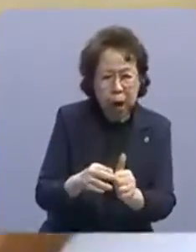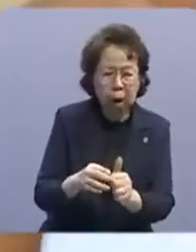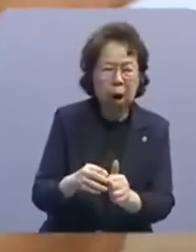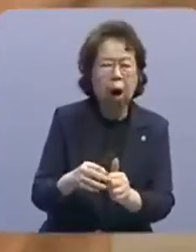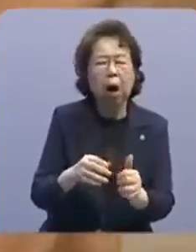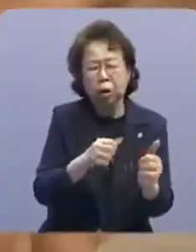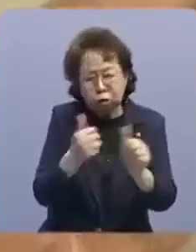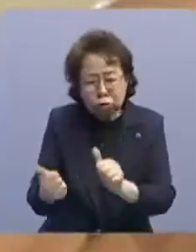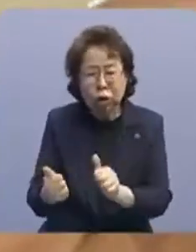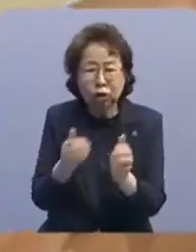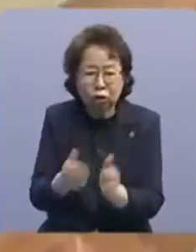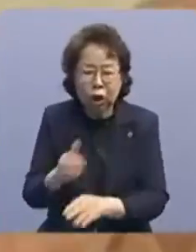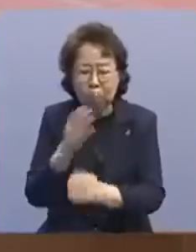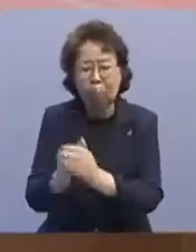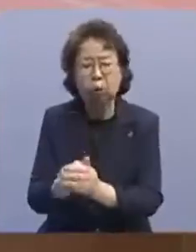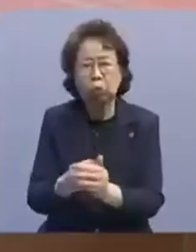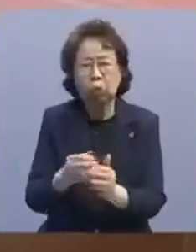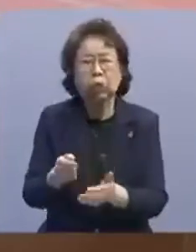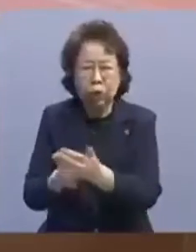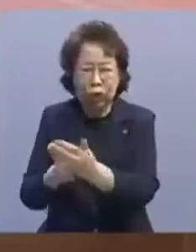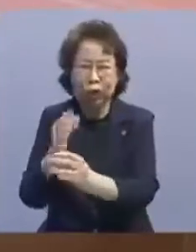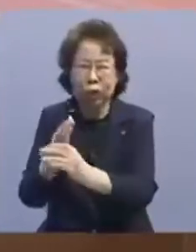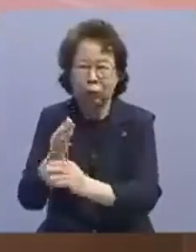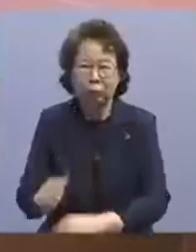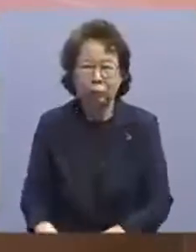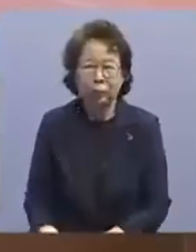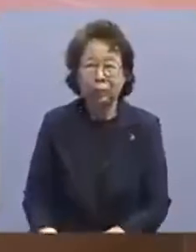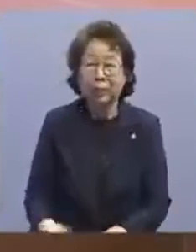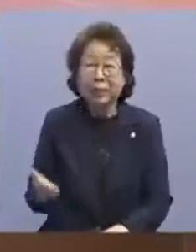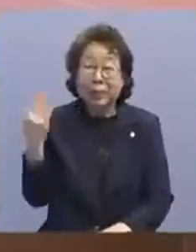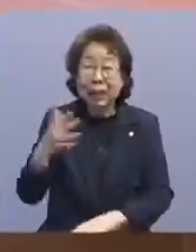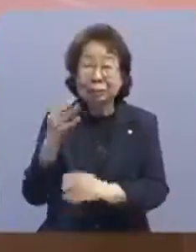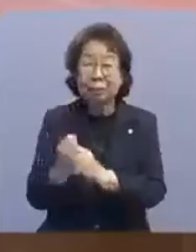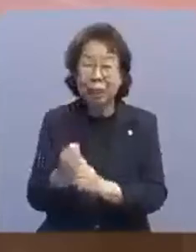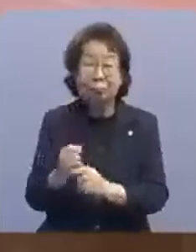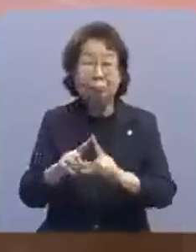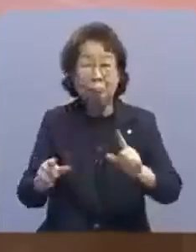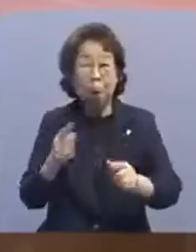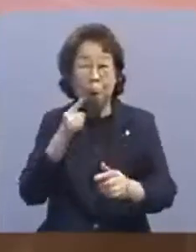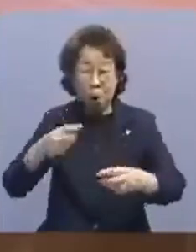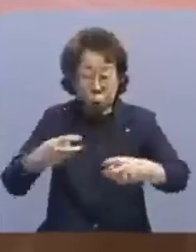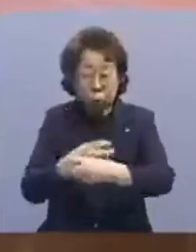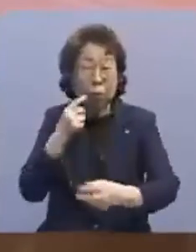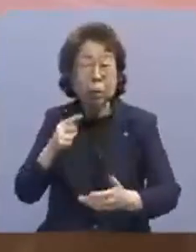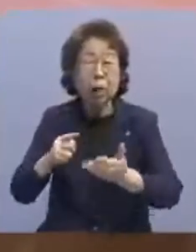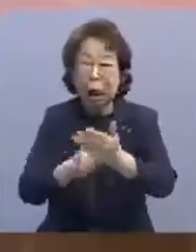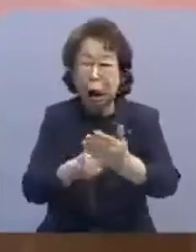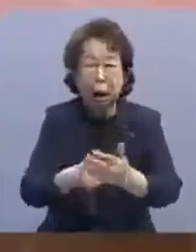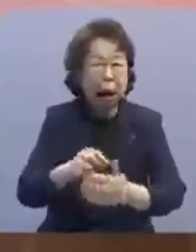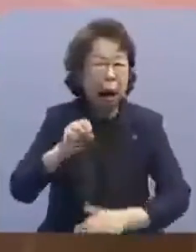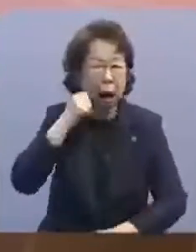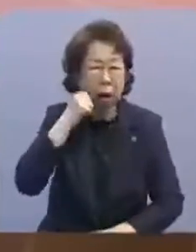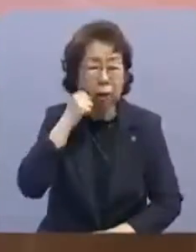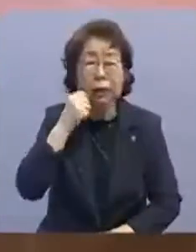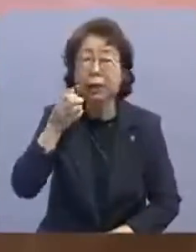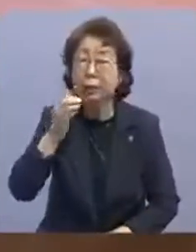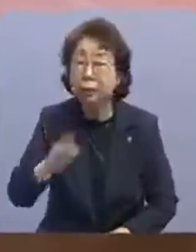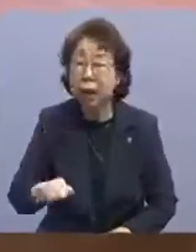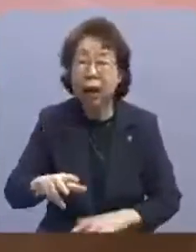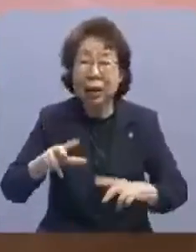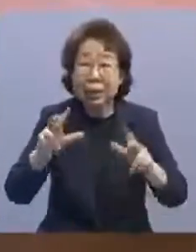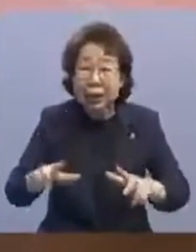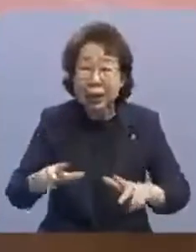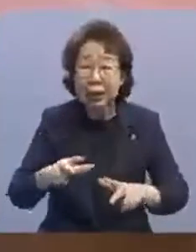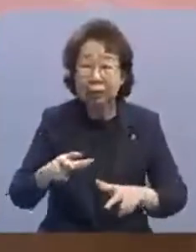절차를 밟을 예정입니다 옛날에 일반 총 화기가 그 곡산 타기가 졸 힘들이 있는 사항이 흘러